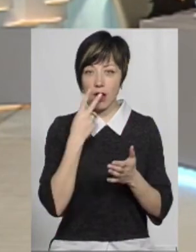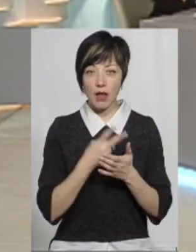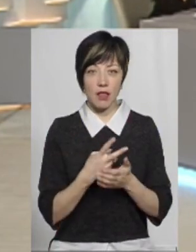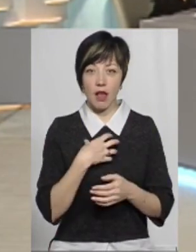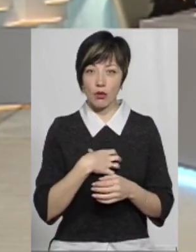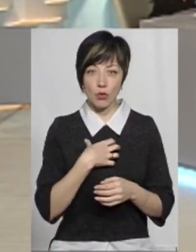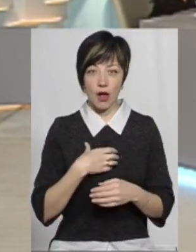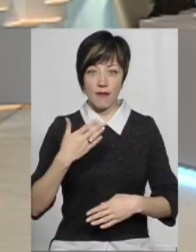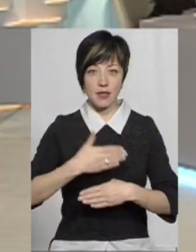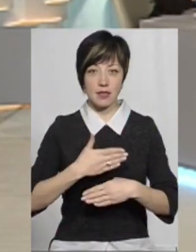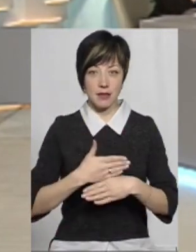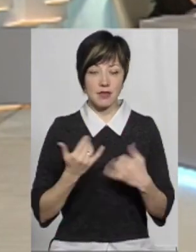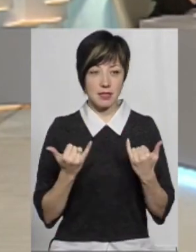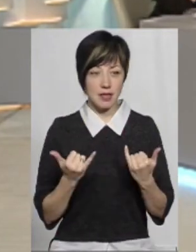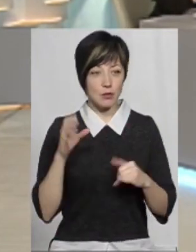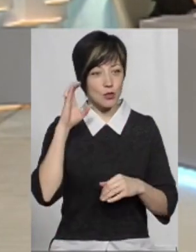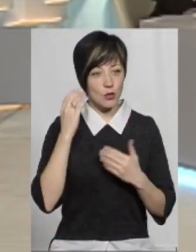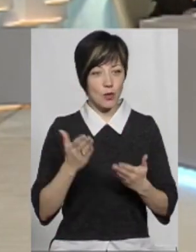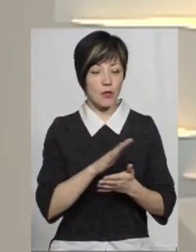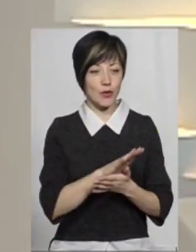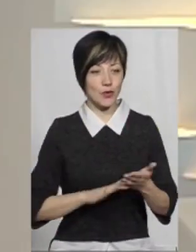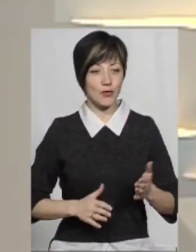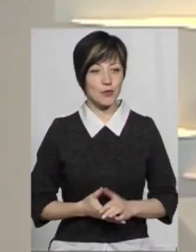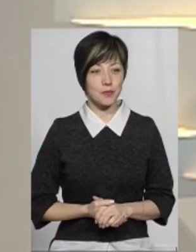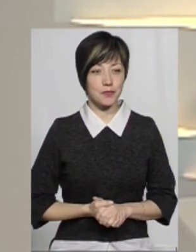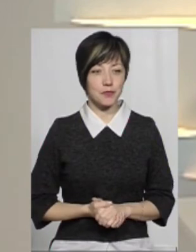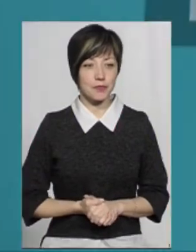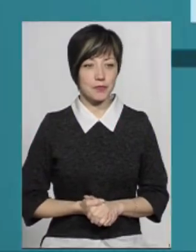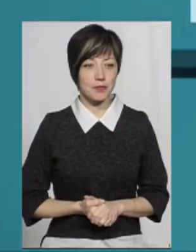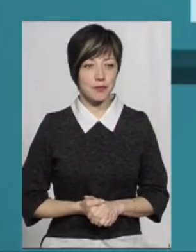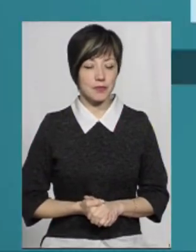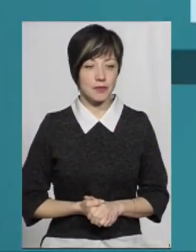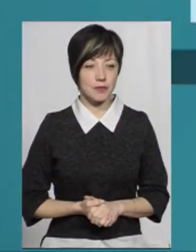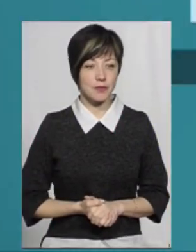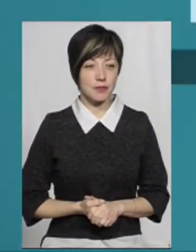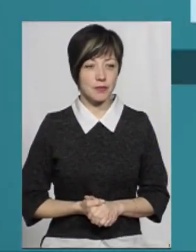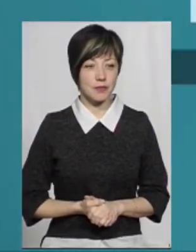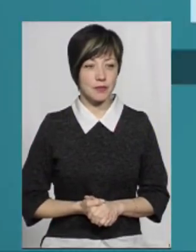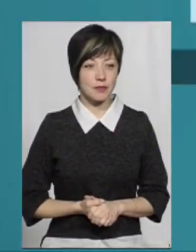на неактуальність вистави. Зараз ми його послухаємо і продовжимо.